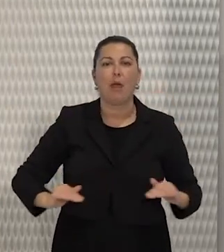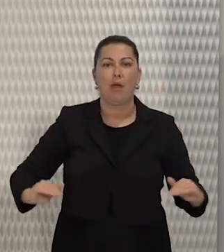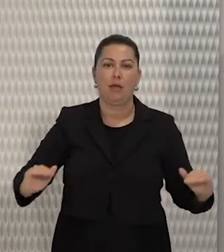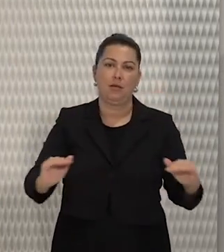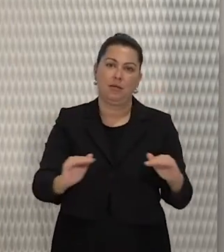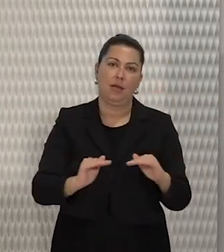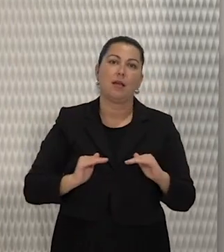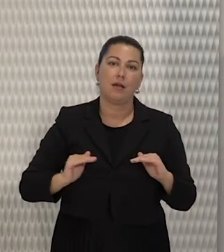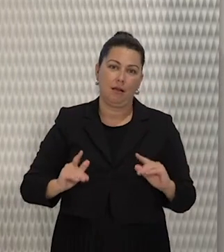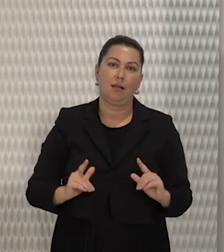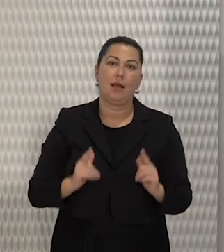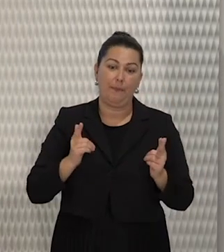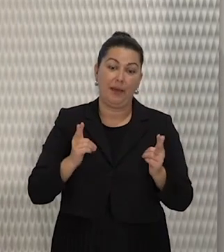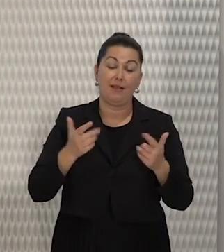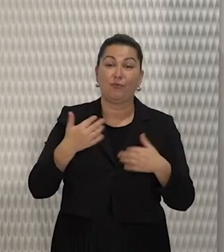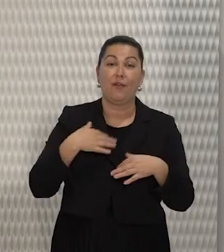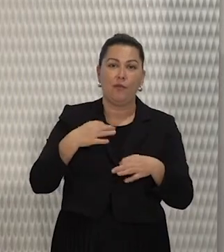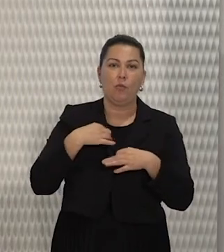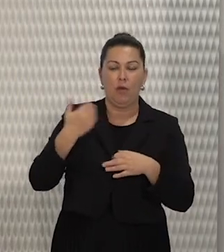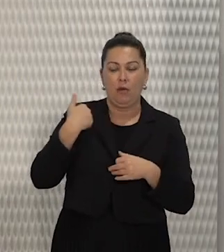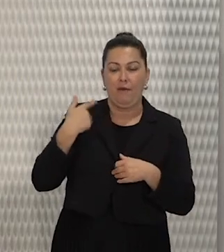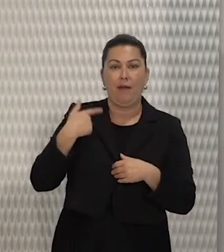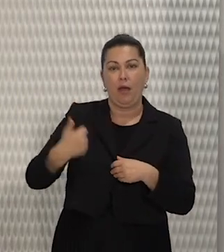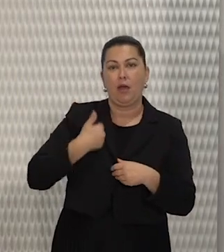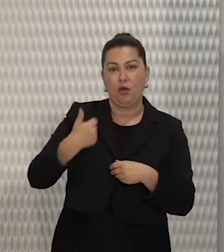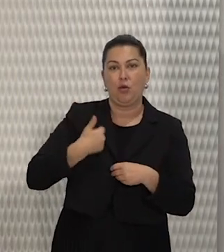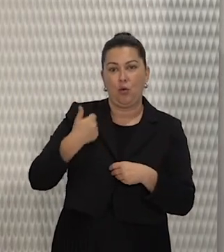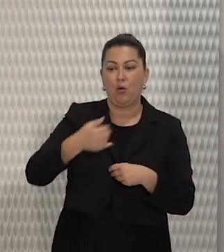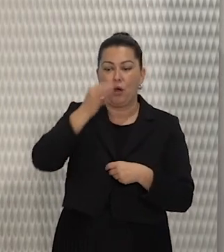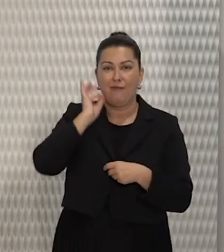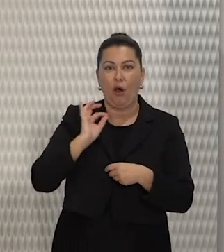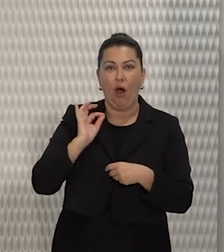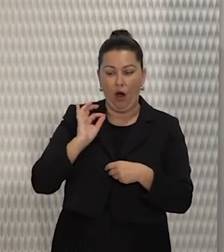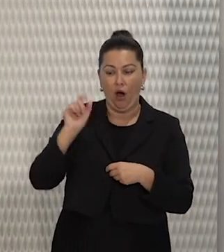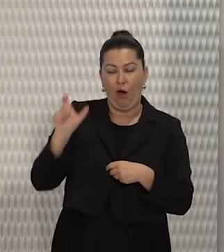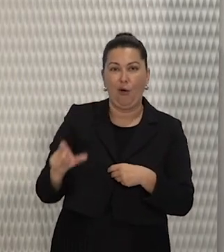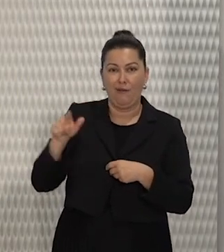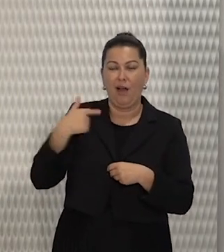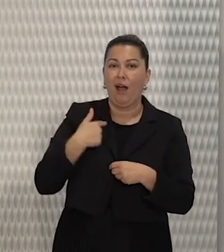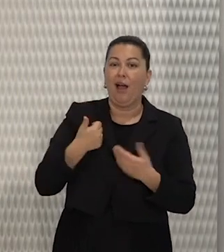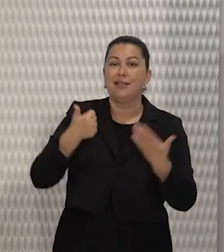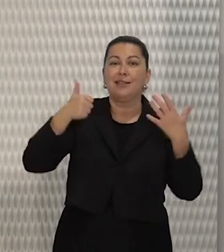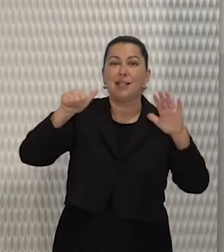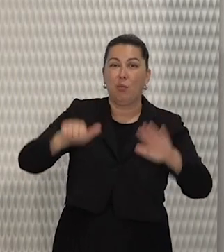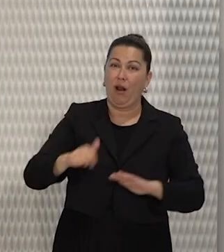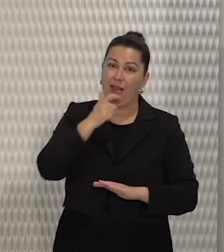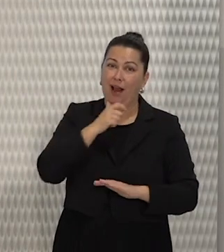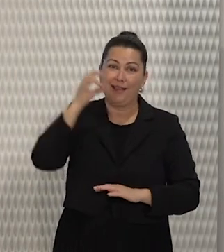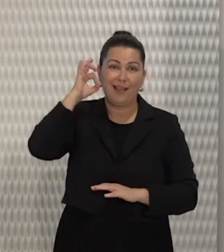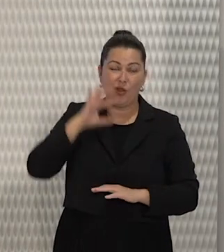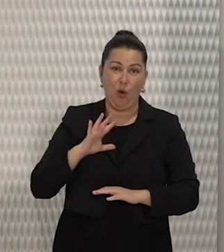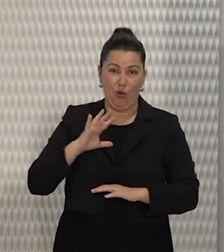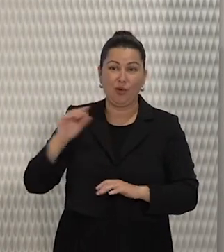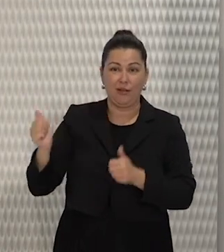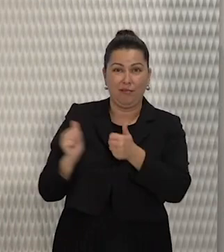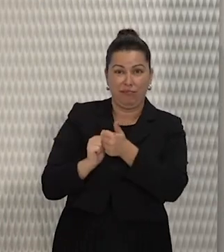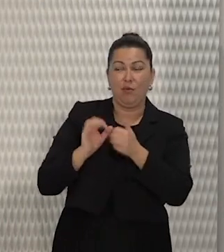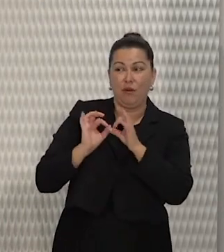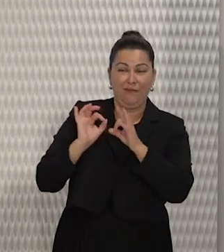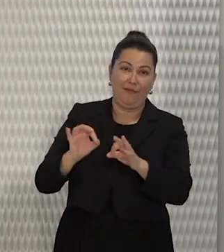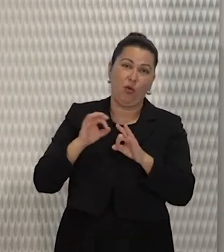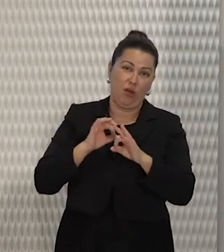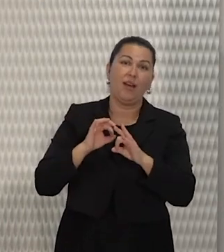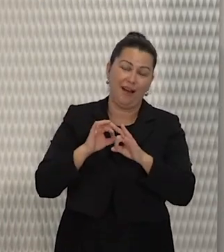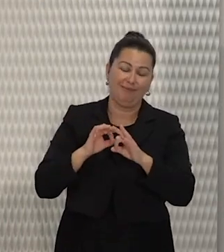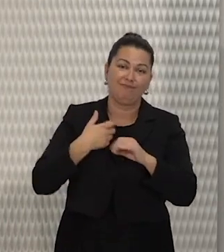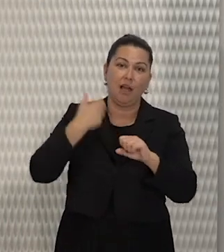eine junge Frau. Wir hatten eine 6 Monate alte Tochter. Und dafür galt es dann natürlich zu kämpfen. Du brauchst in dem